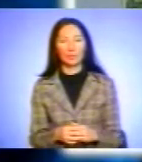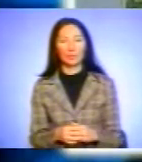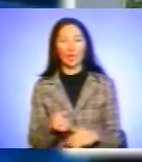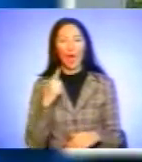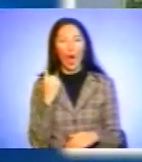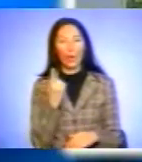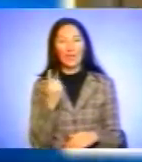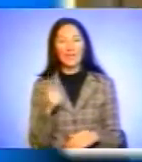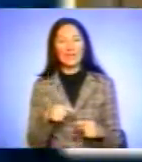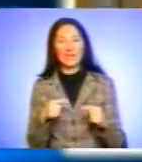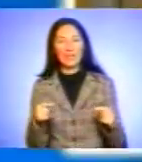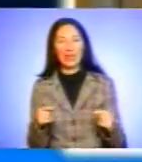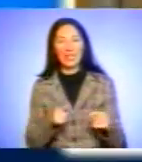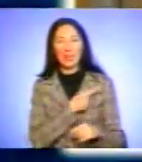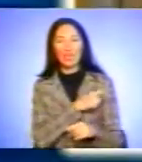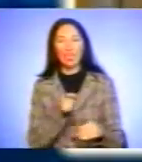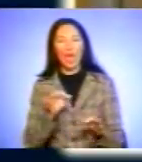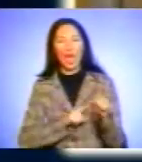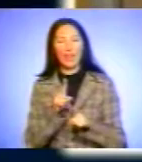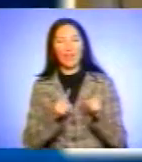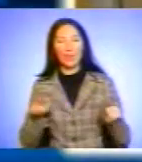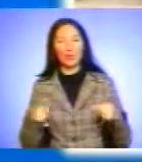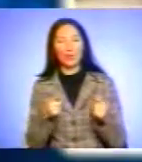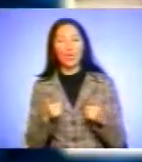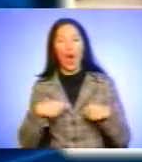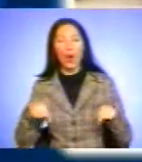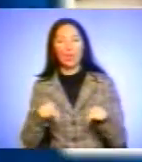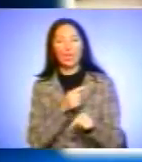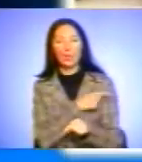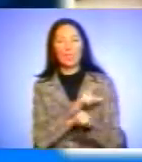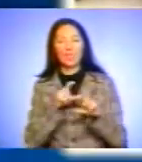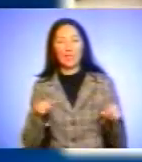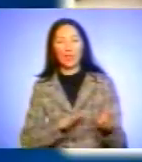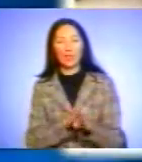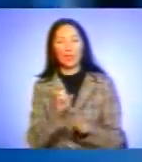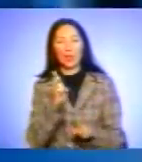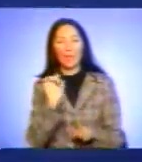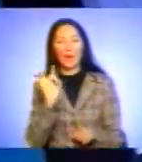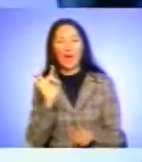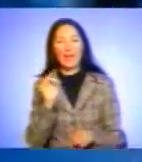Один з аспектів медичної реформи – створення окружних медичних закладів – реалізовують у Бережанському районі.